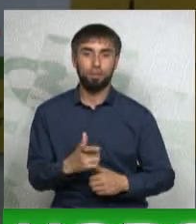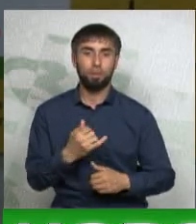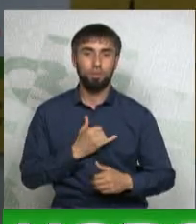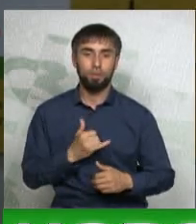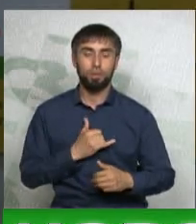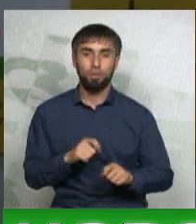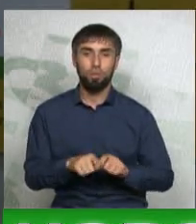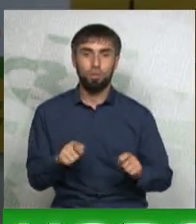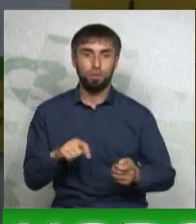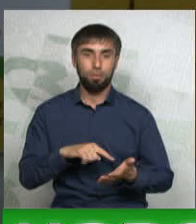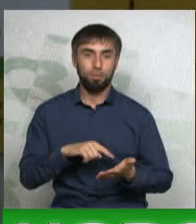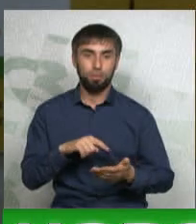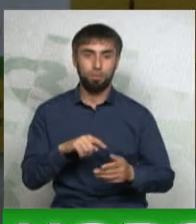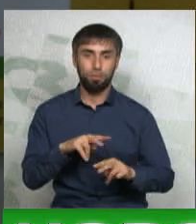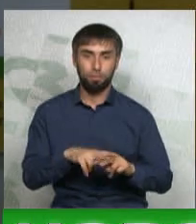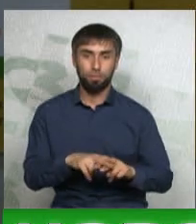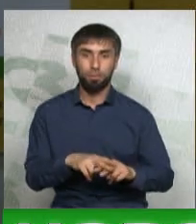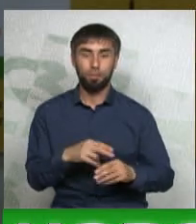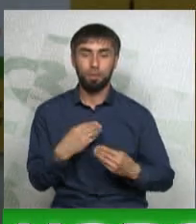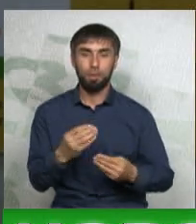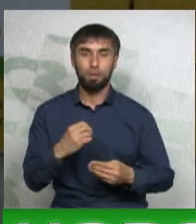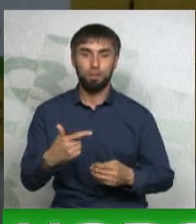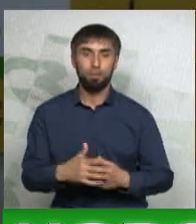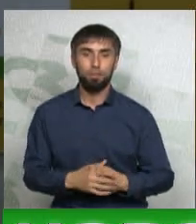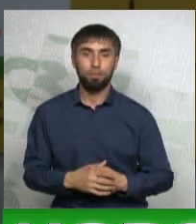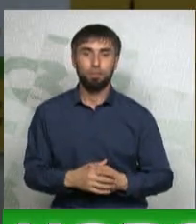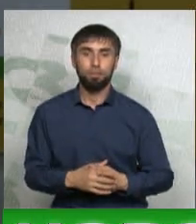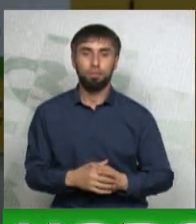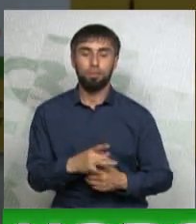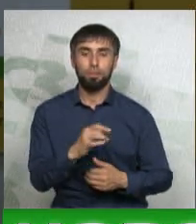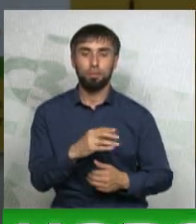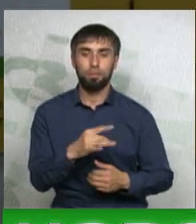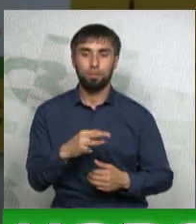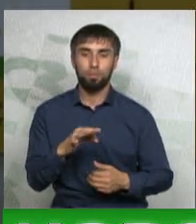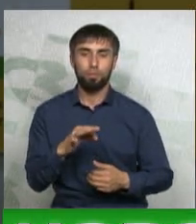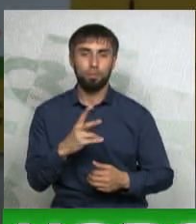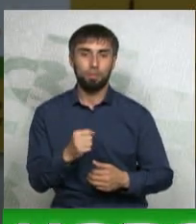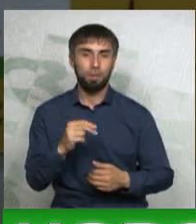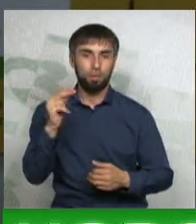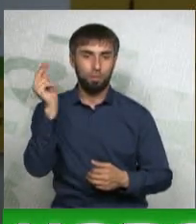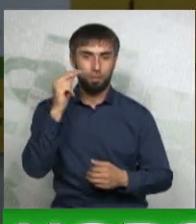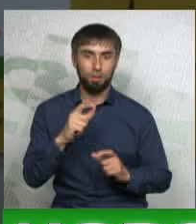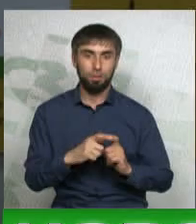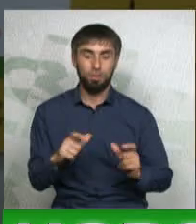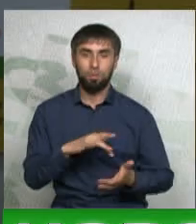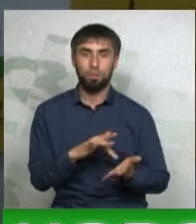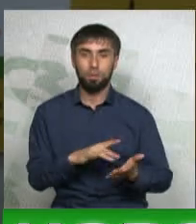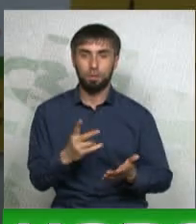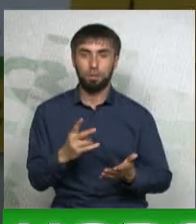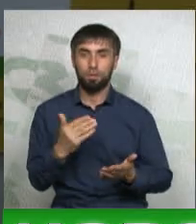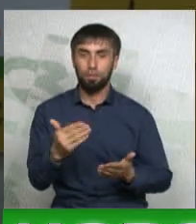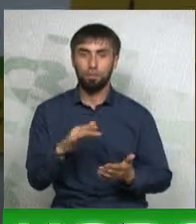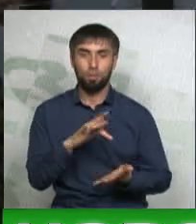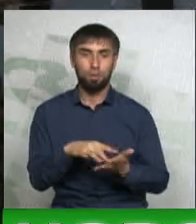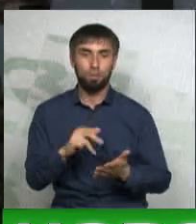нас развернуты пункты сдачи ЕГЭ, рассредоточены вот как раз-таки учащиеся школ города Назрань и